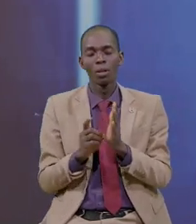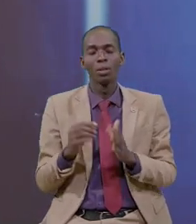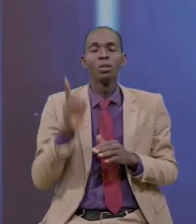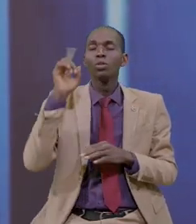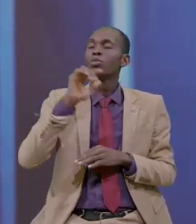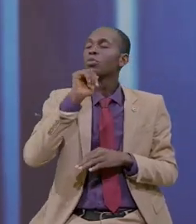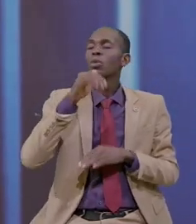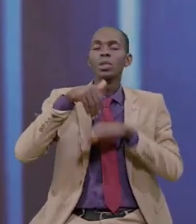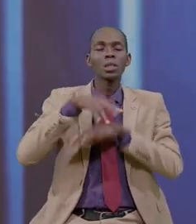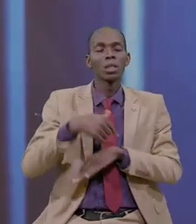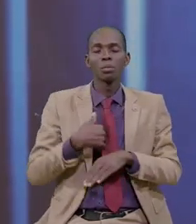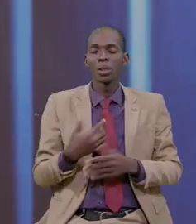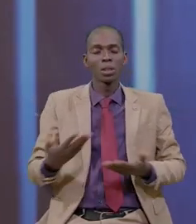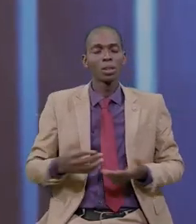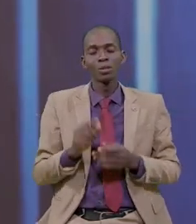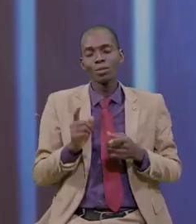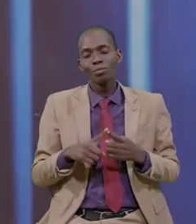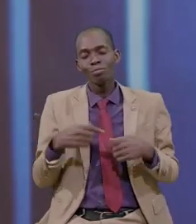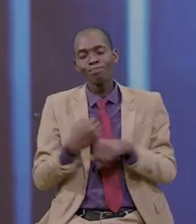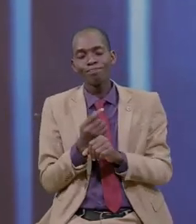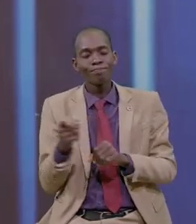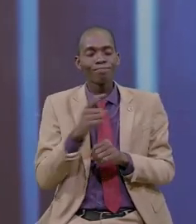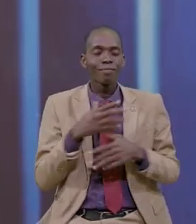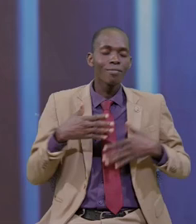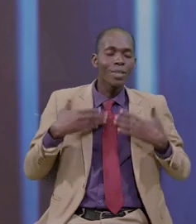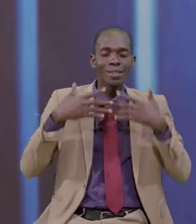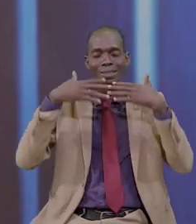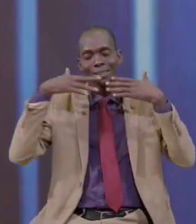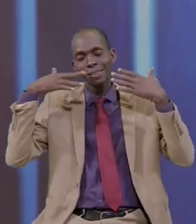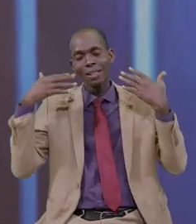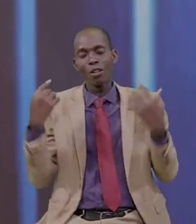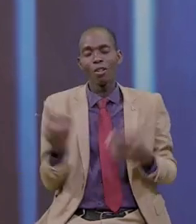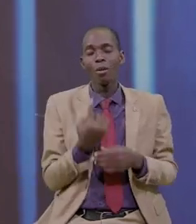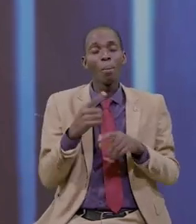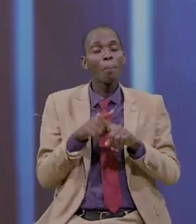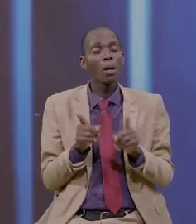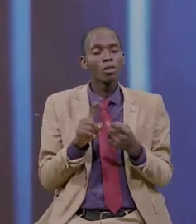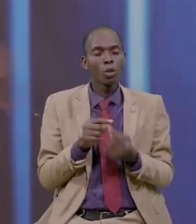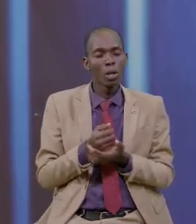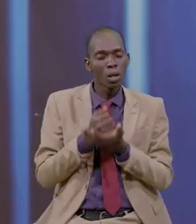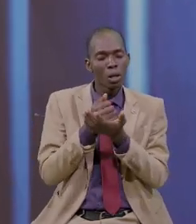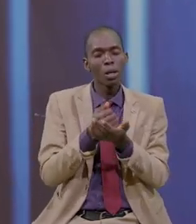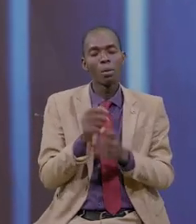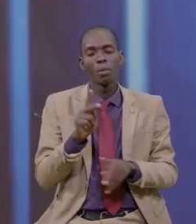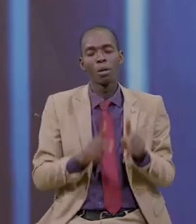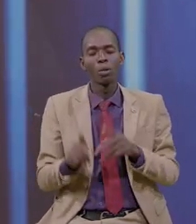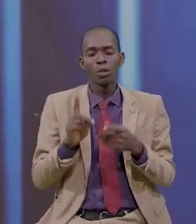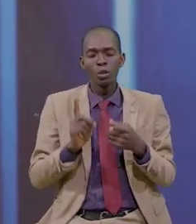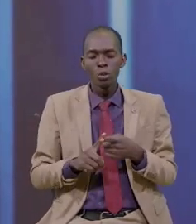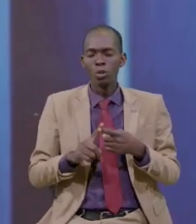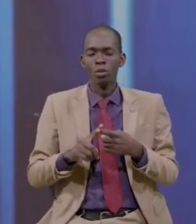Tu m'as pas envoyé ici pour divertir les gens, mais pour aider les gens à